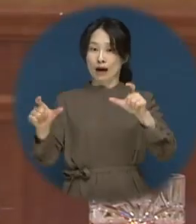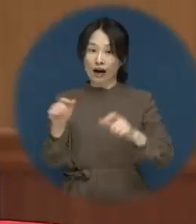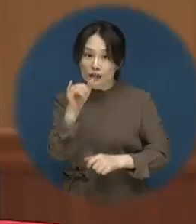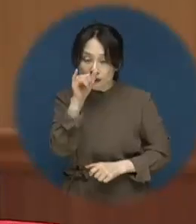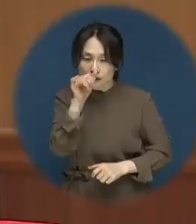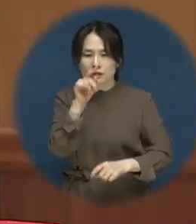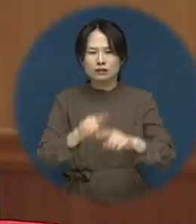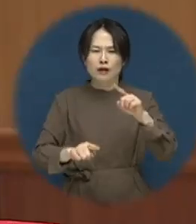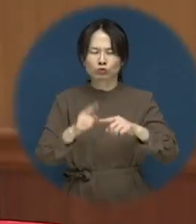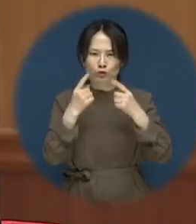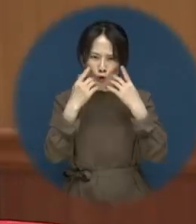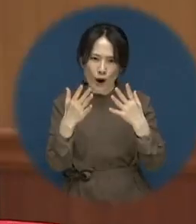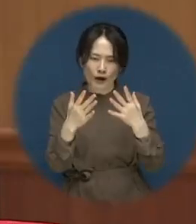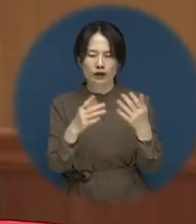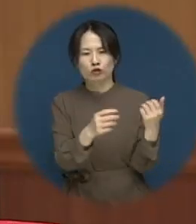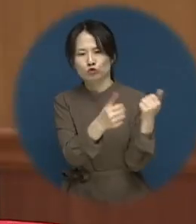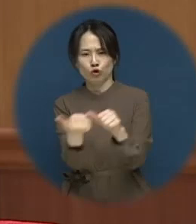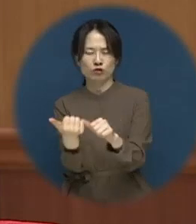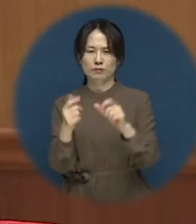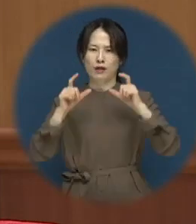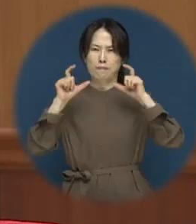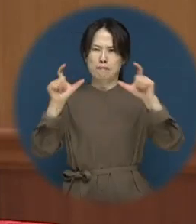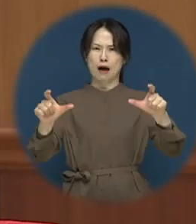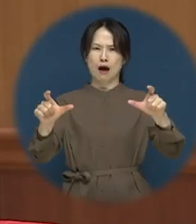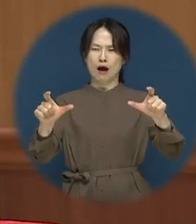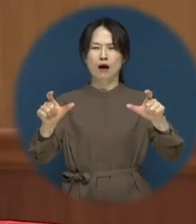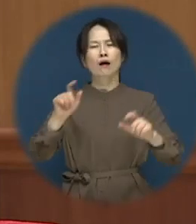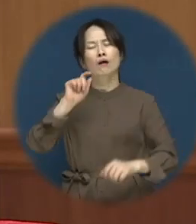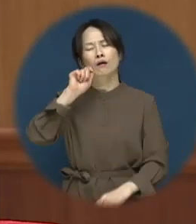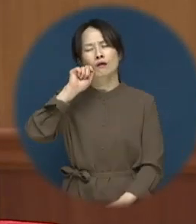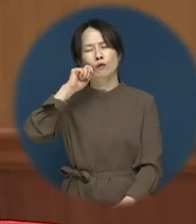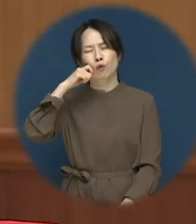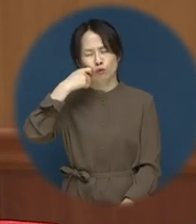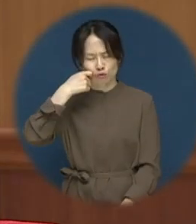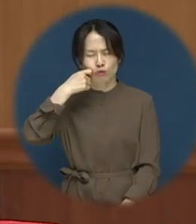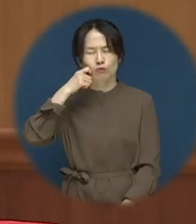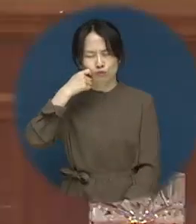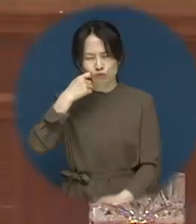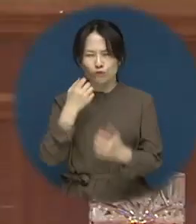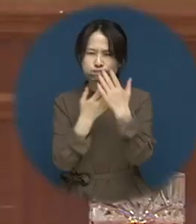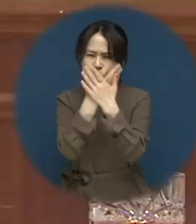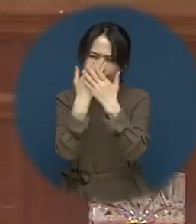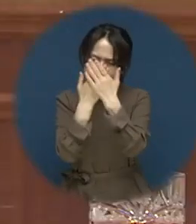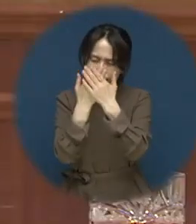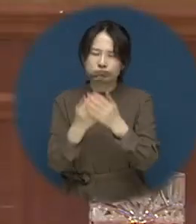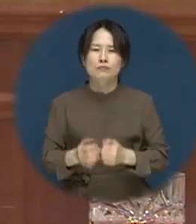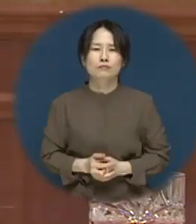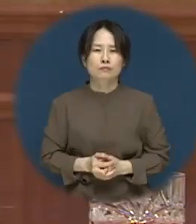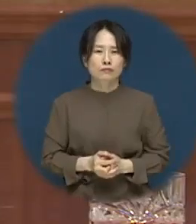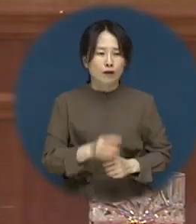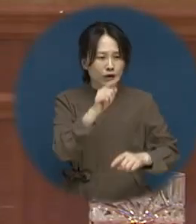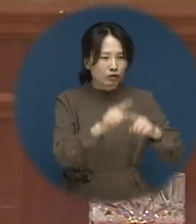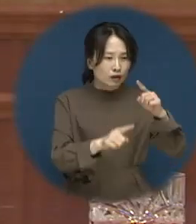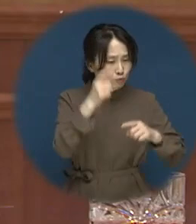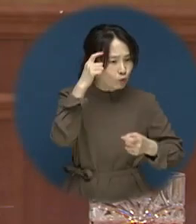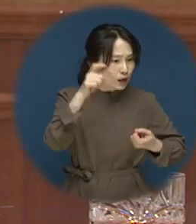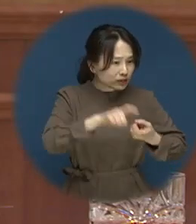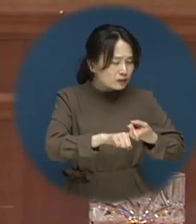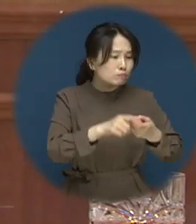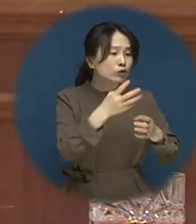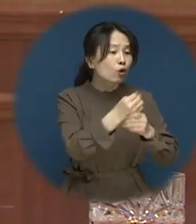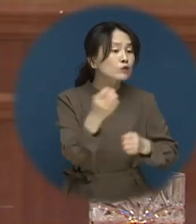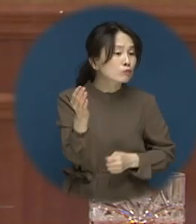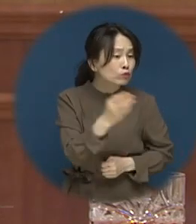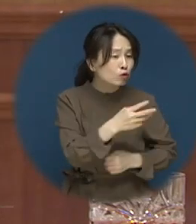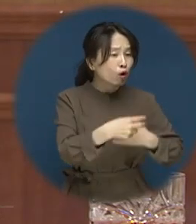그렇군요. 네. 그래서 그 사망 판정을 내린다는 게 상당히 어렵습니다. 언제부터 이렇게 나무에 관심을 갖고 나무